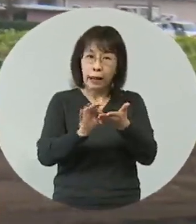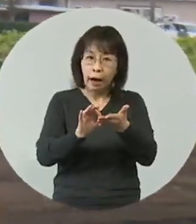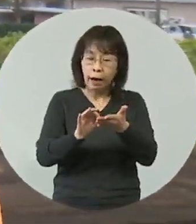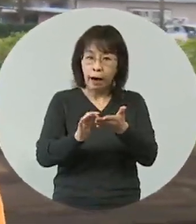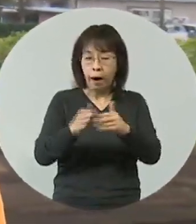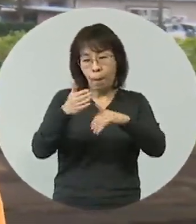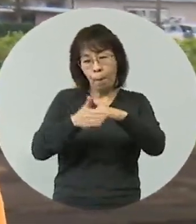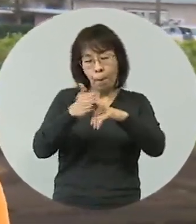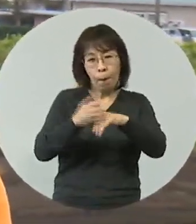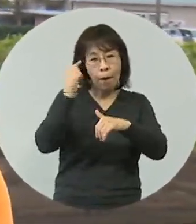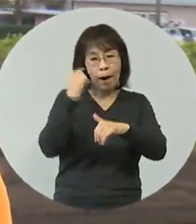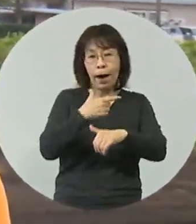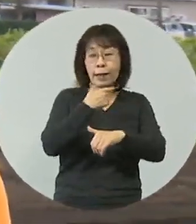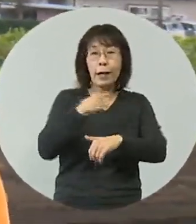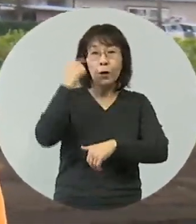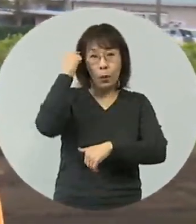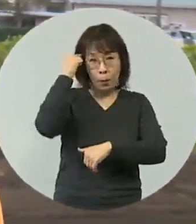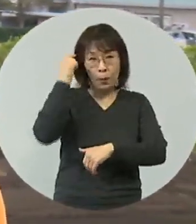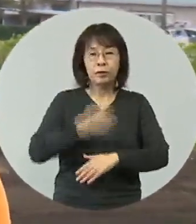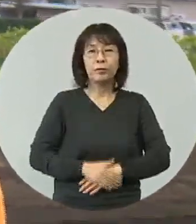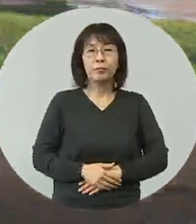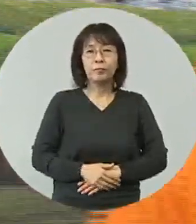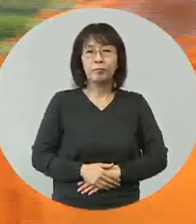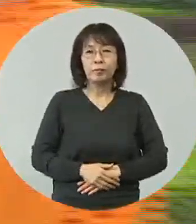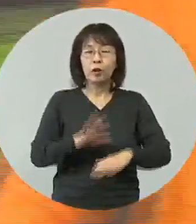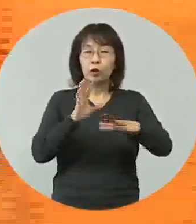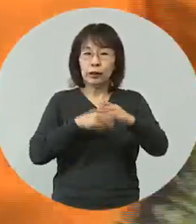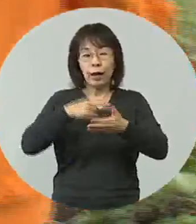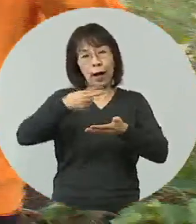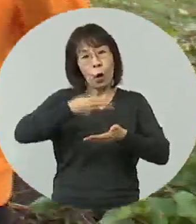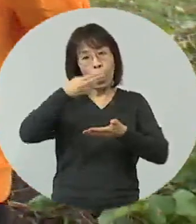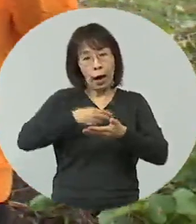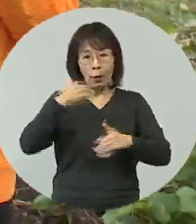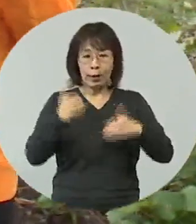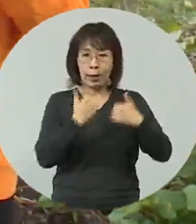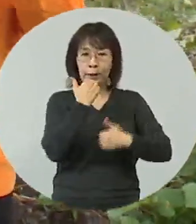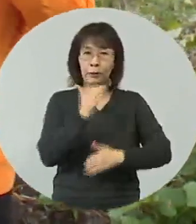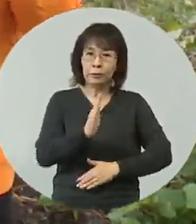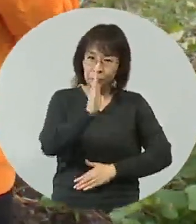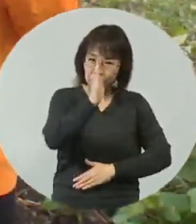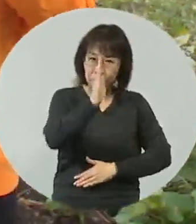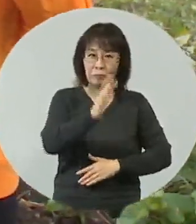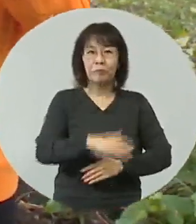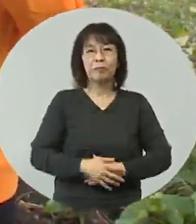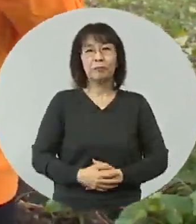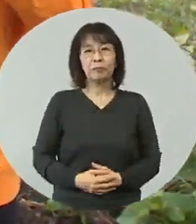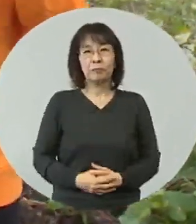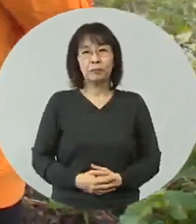りたいと思います。それでは実はご飯 お楽しみに。